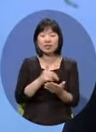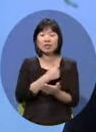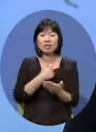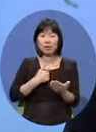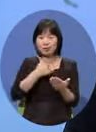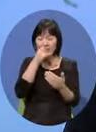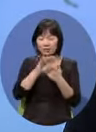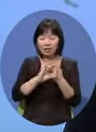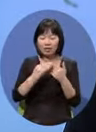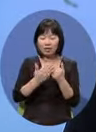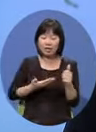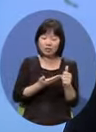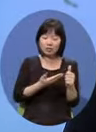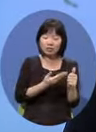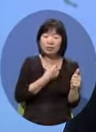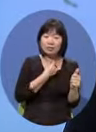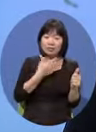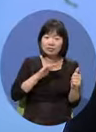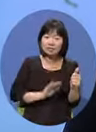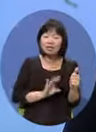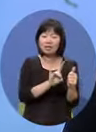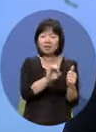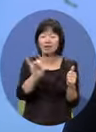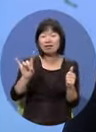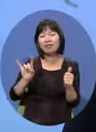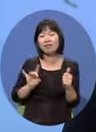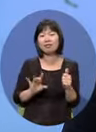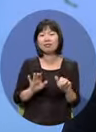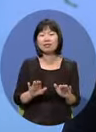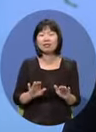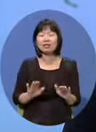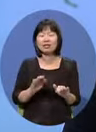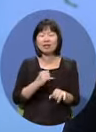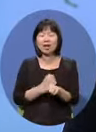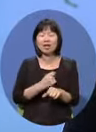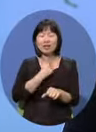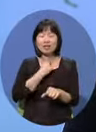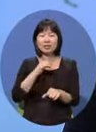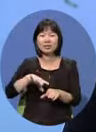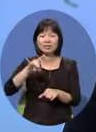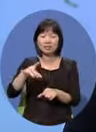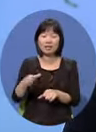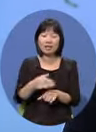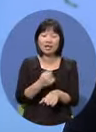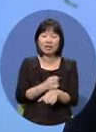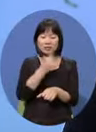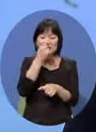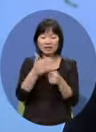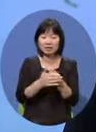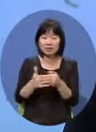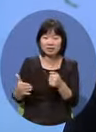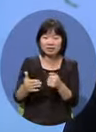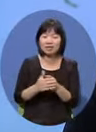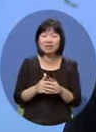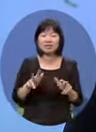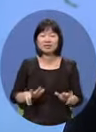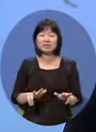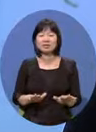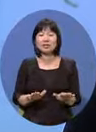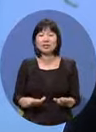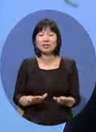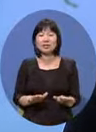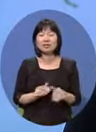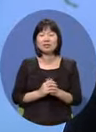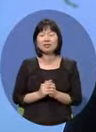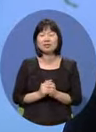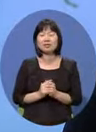다 해주고 싶은데 그래도 하나하나씩 그러니까 자기 하고 싶은 것부터 하고 있으니까 네. 지금 현재도 뭐